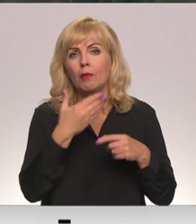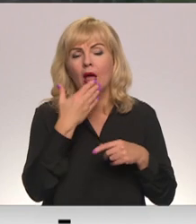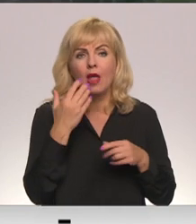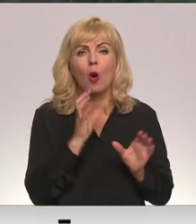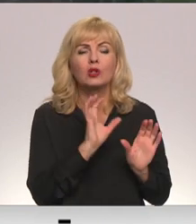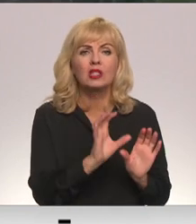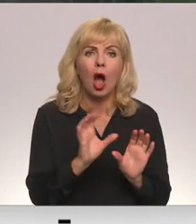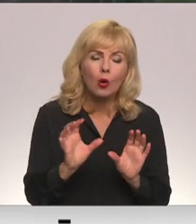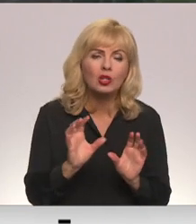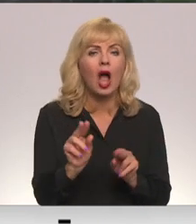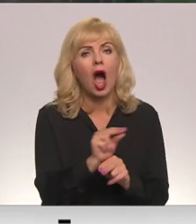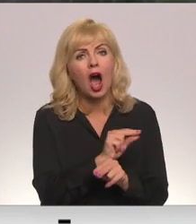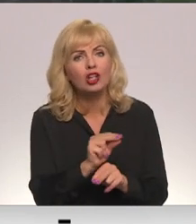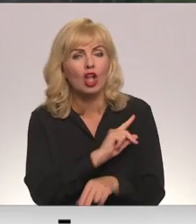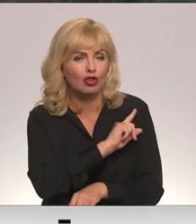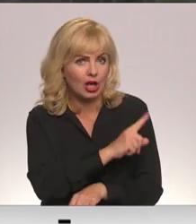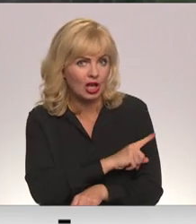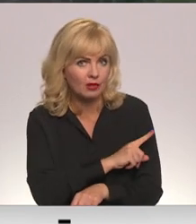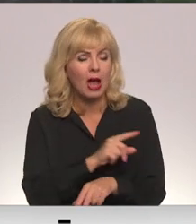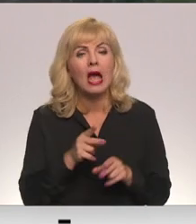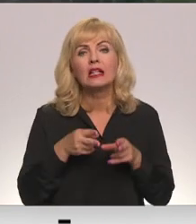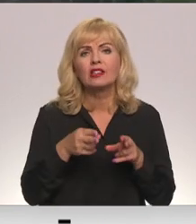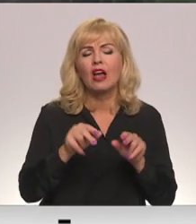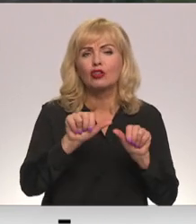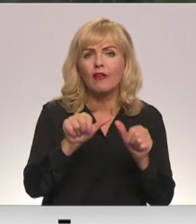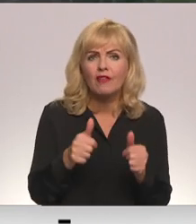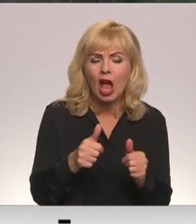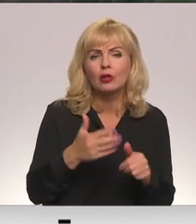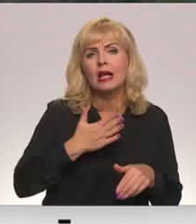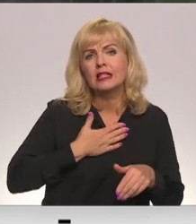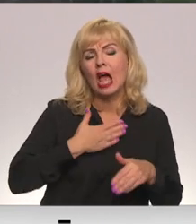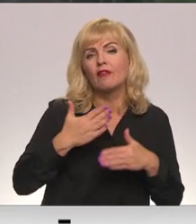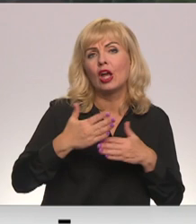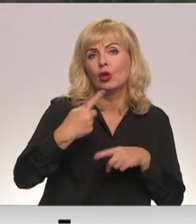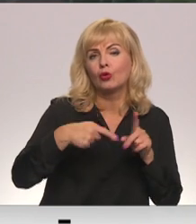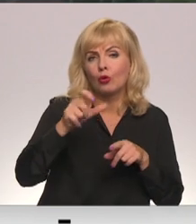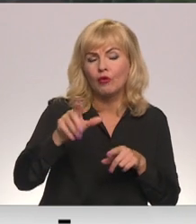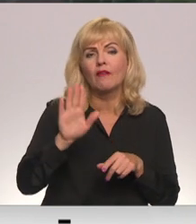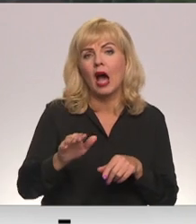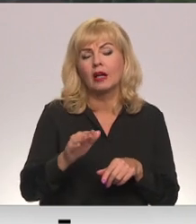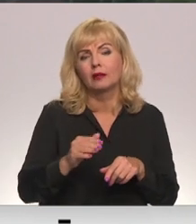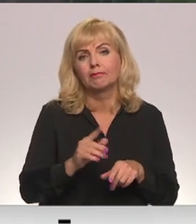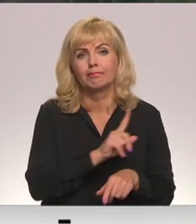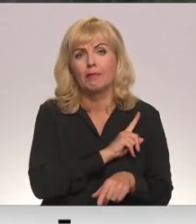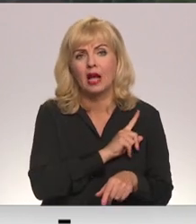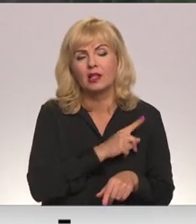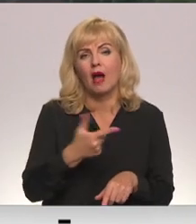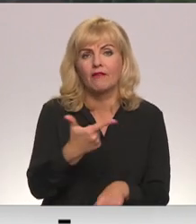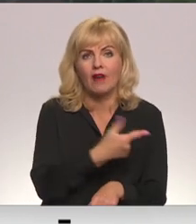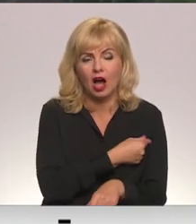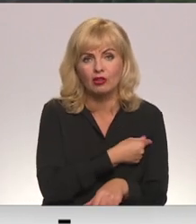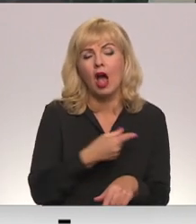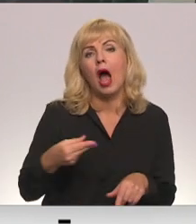saudzīgu ārstēšanas iespēju. Taču no vairākiem vēža veidiem sevi un savus tuvos var pasargāt vakcinējoties. Šogad valsts apmaksāta